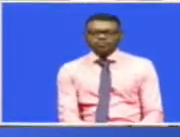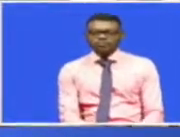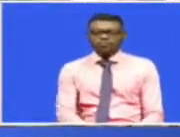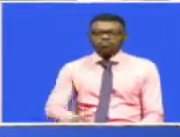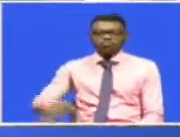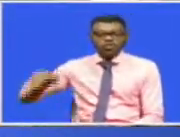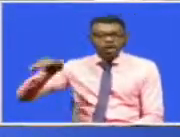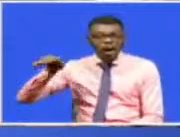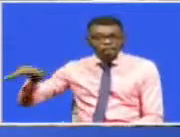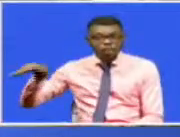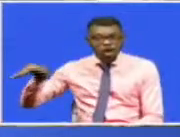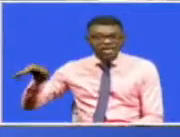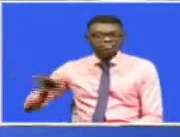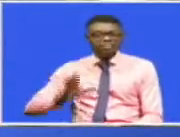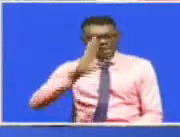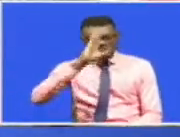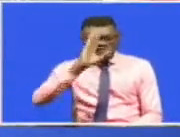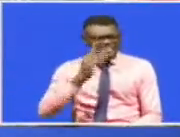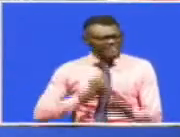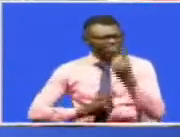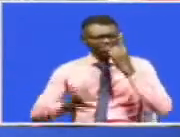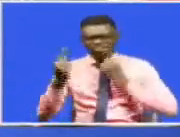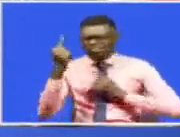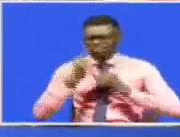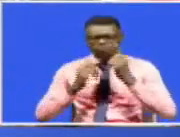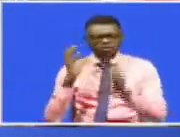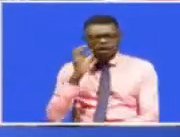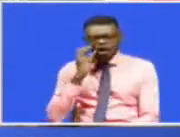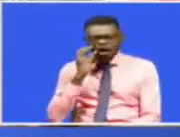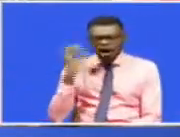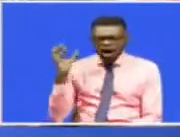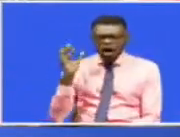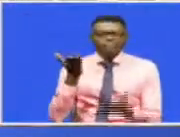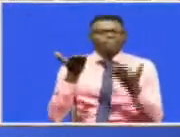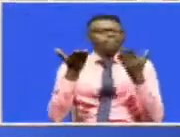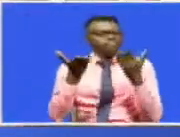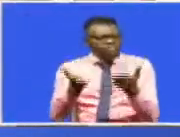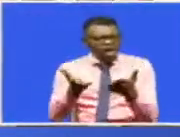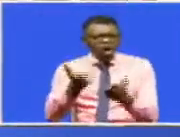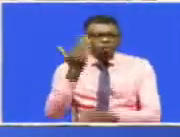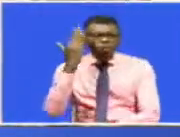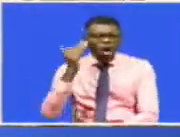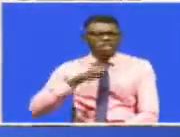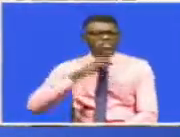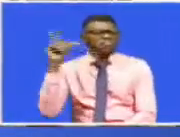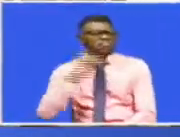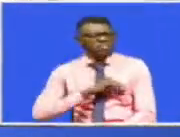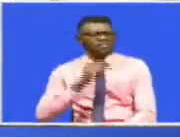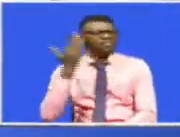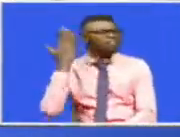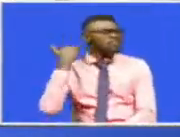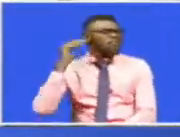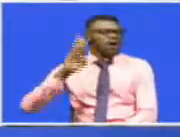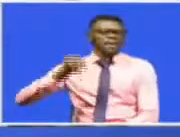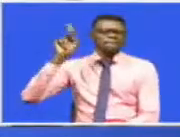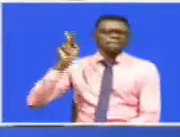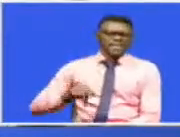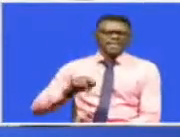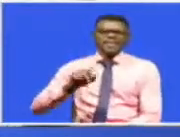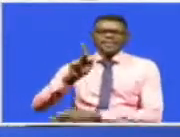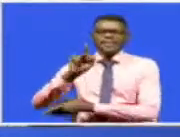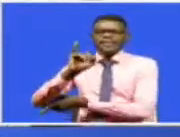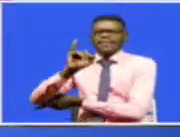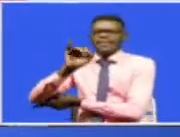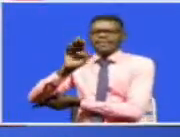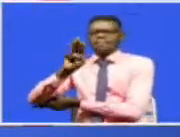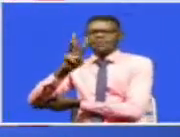Asubuhi ya kuamkia Jumapili na biwi la simanzi likatanda nchini kufuatia taarifa za kifo cha mbunge wa zamani wa Kibwezi Richard